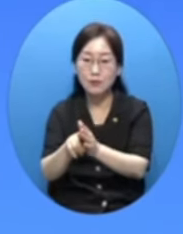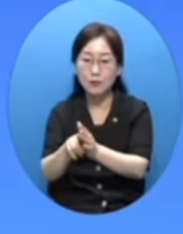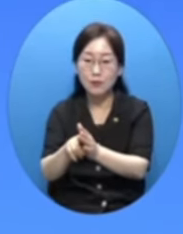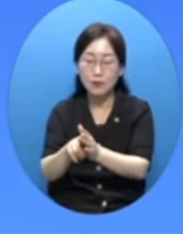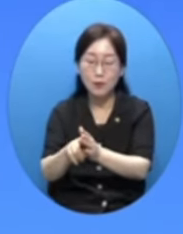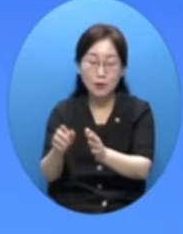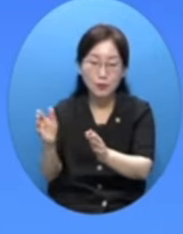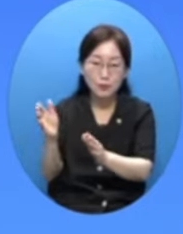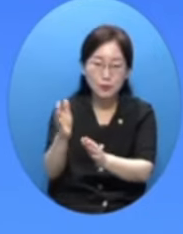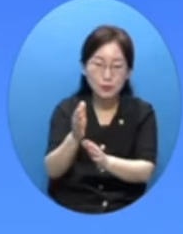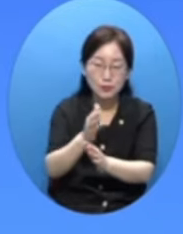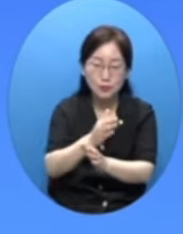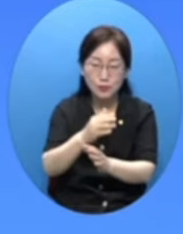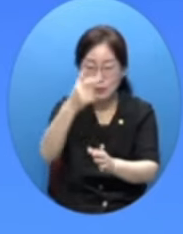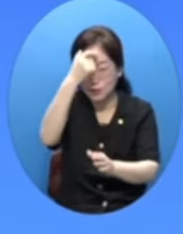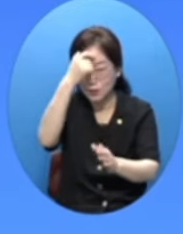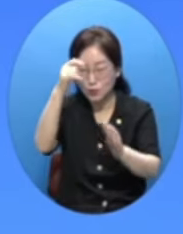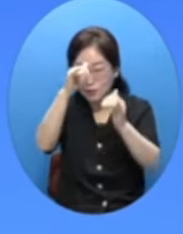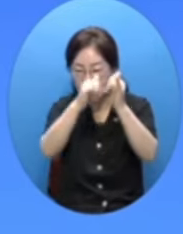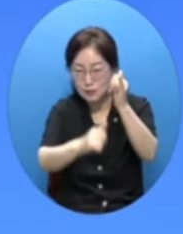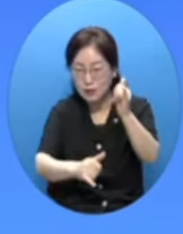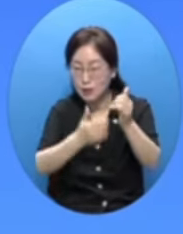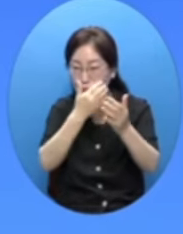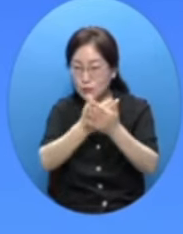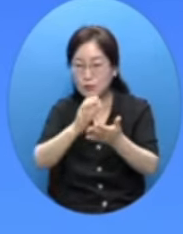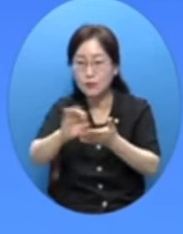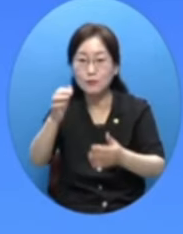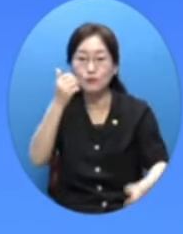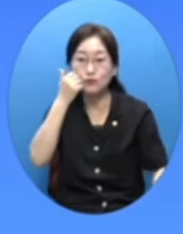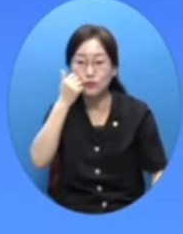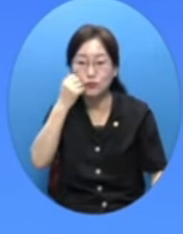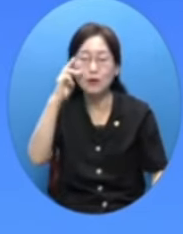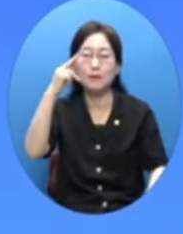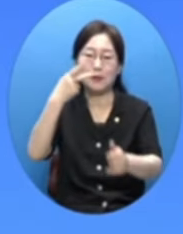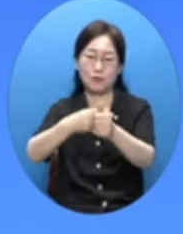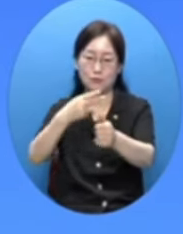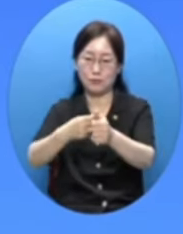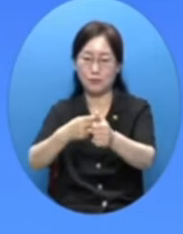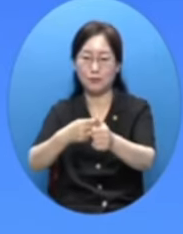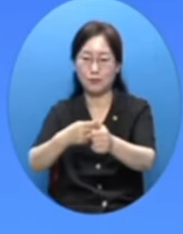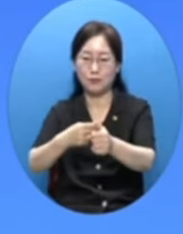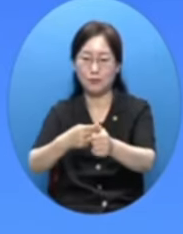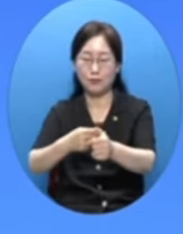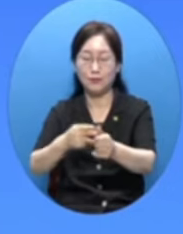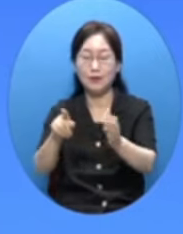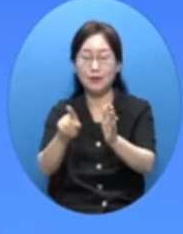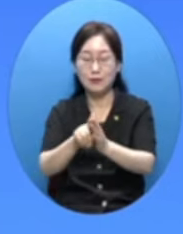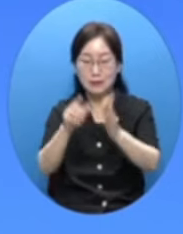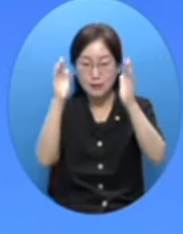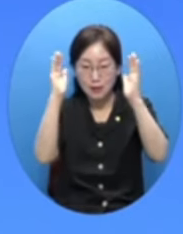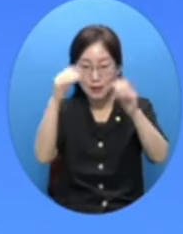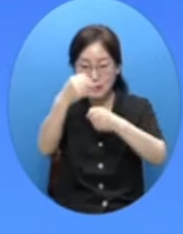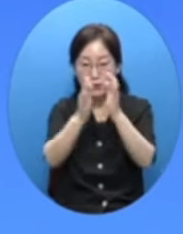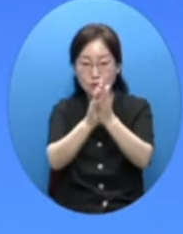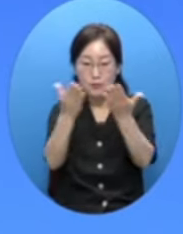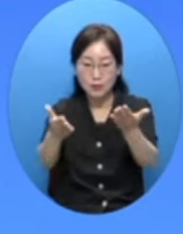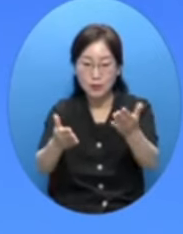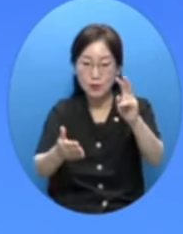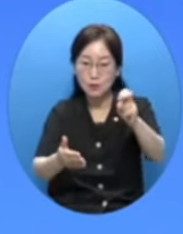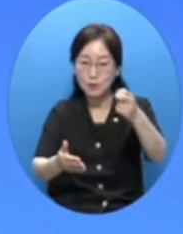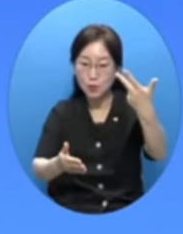가장 귀하게 위대하게 쓰임받은 분이 사도 바울입니다. 신약성경 27권